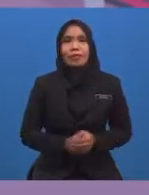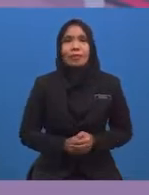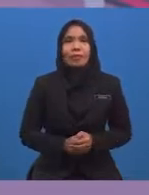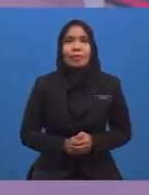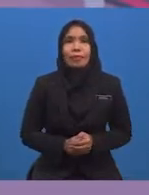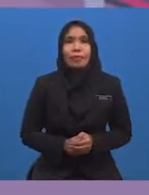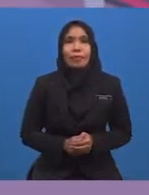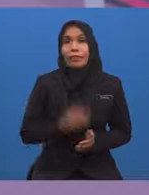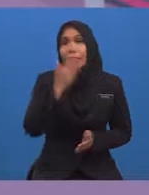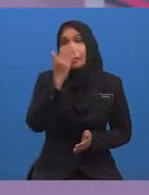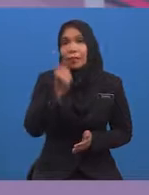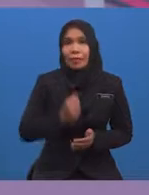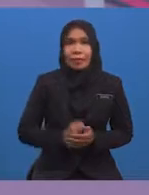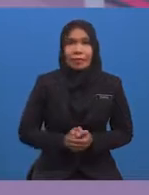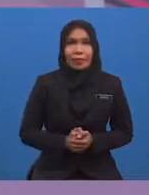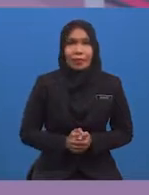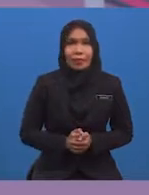pamah?